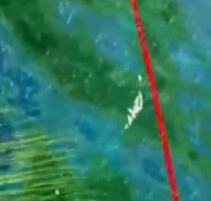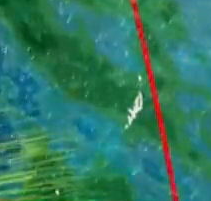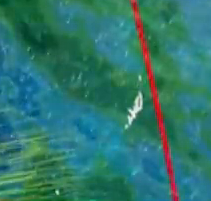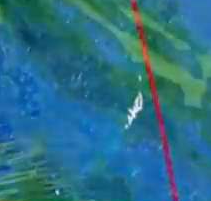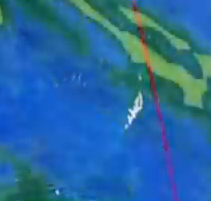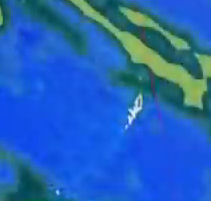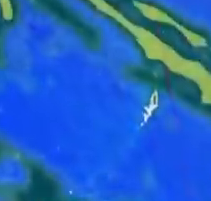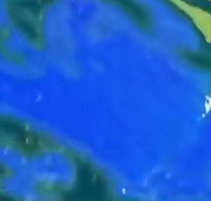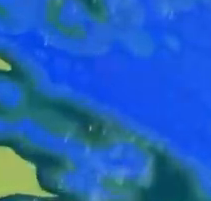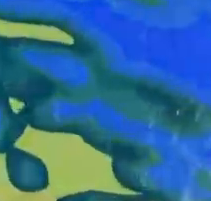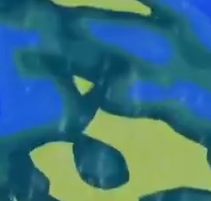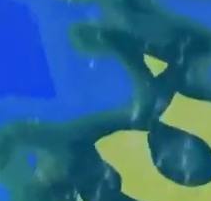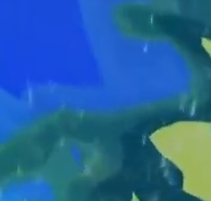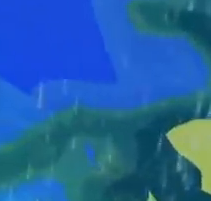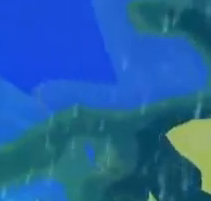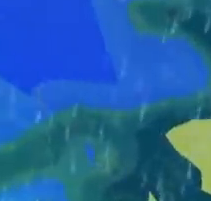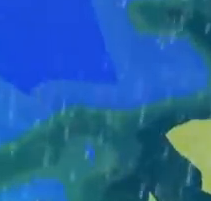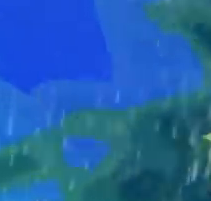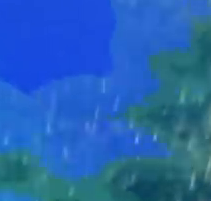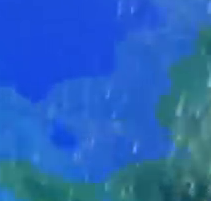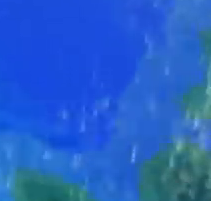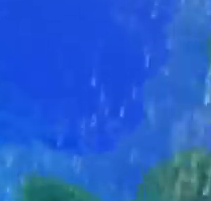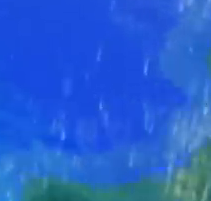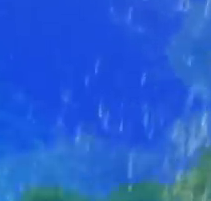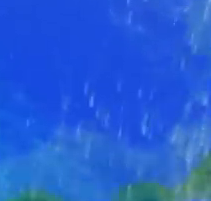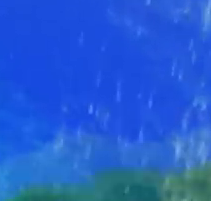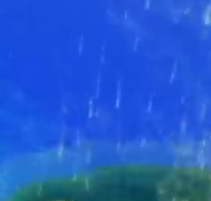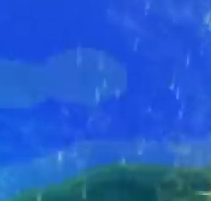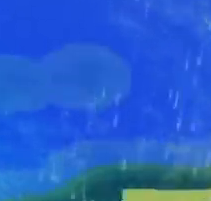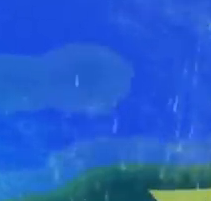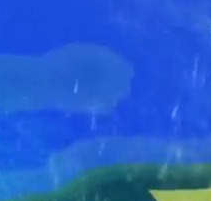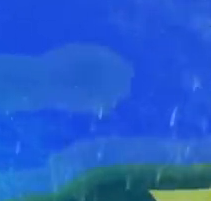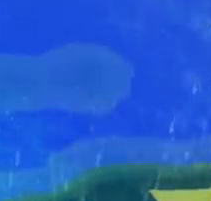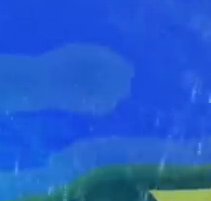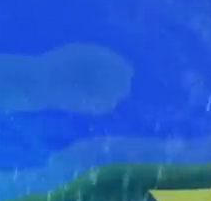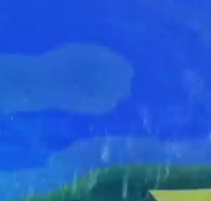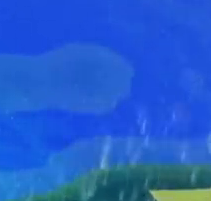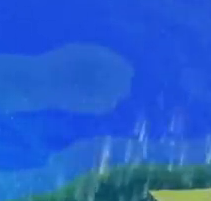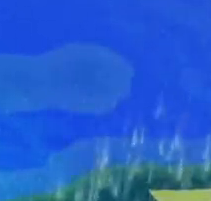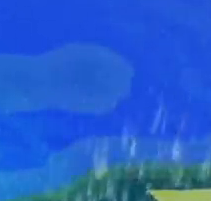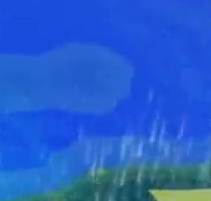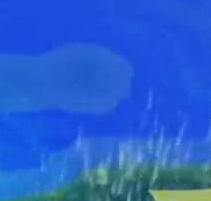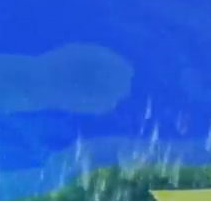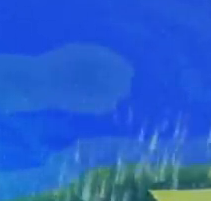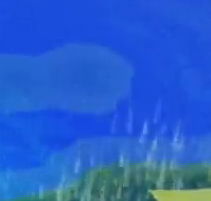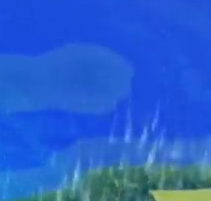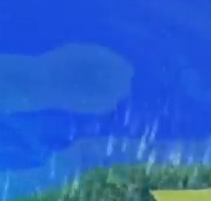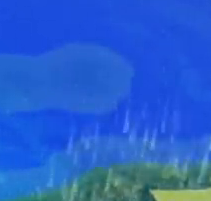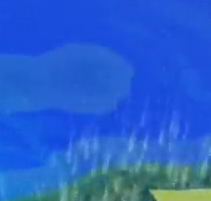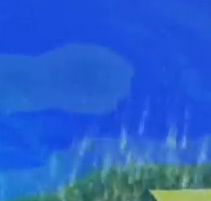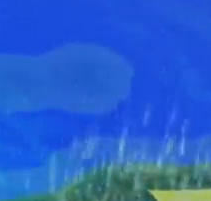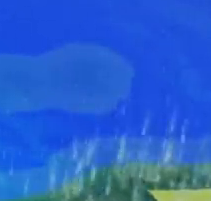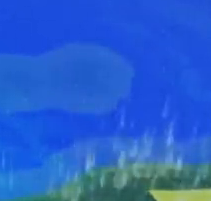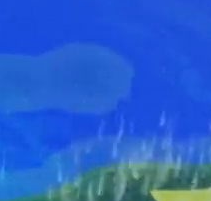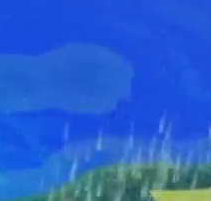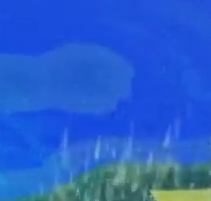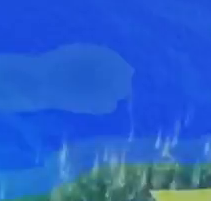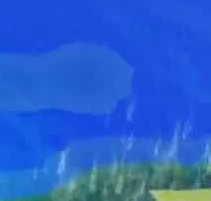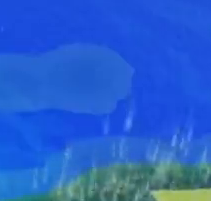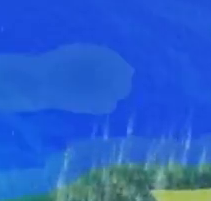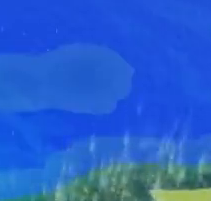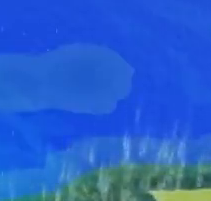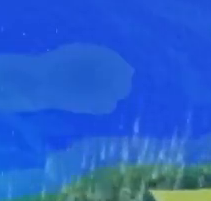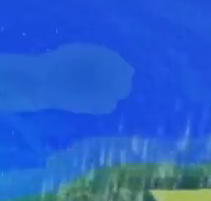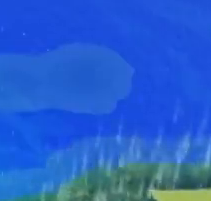landslides. Sa rainfall forecast ng The Weather Company para bukas, may malalakas pong ulan sa bahagi ng Davao Region sa umaga. Buong araw